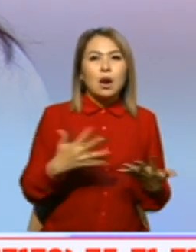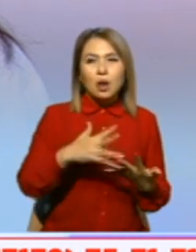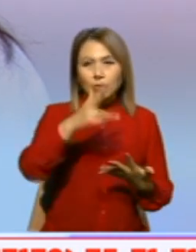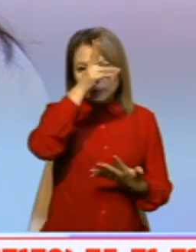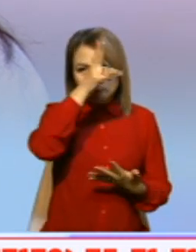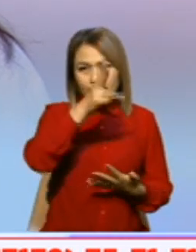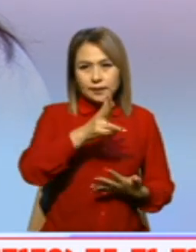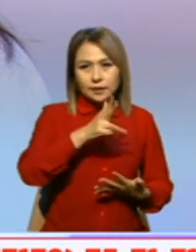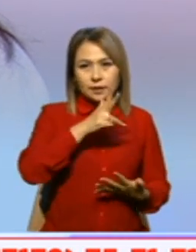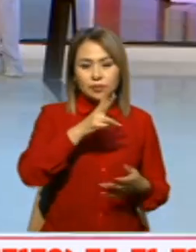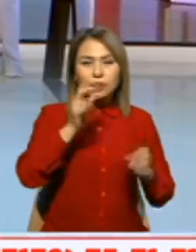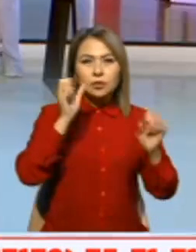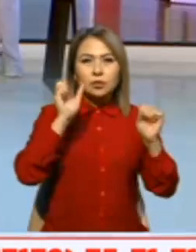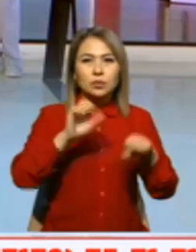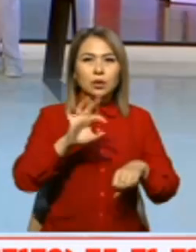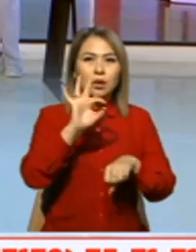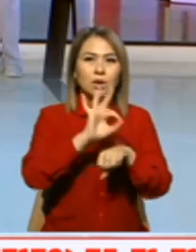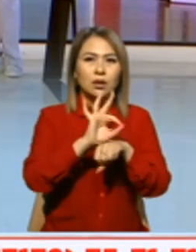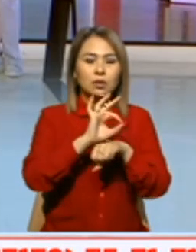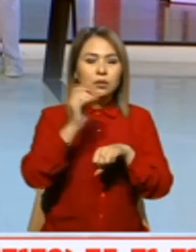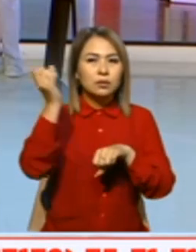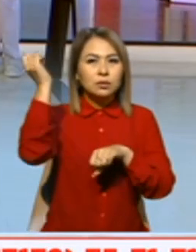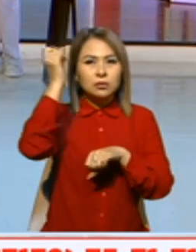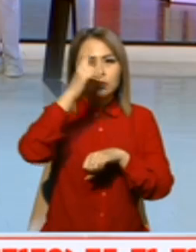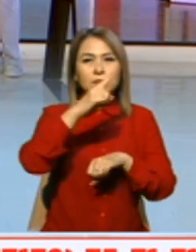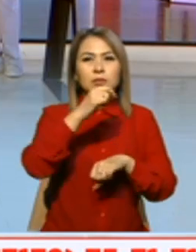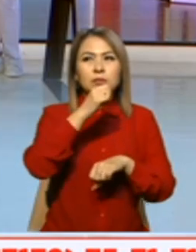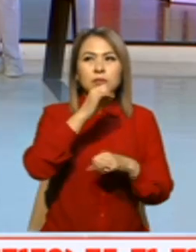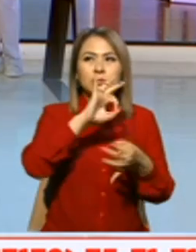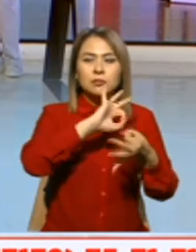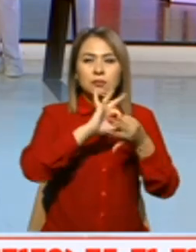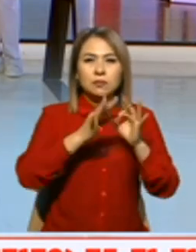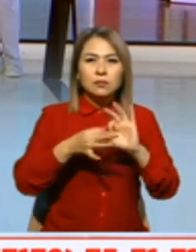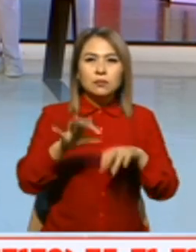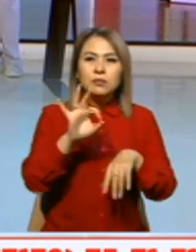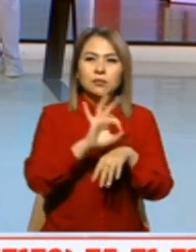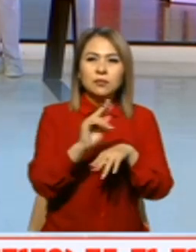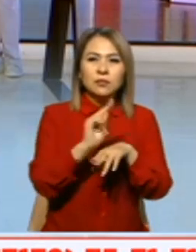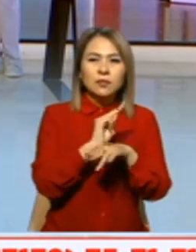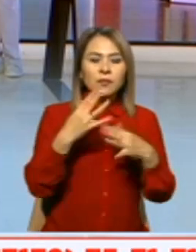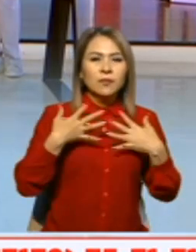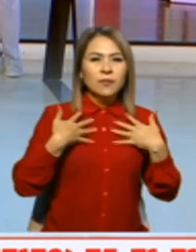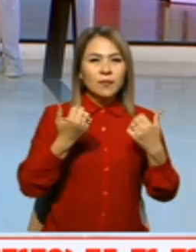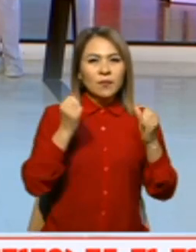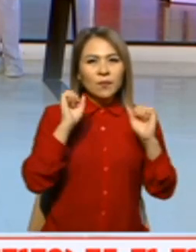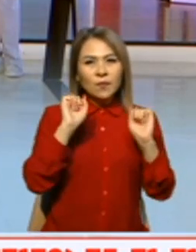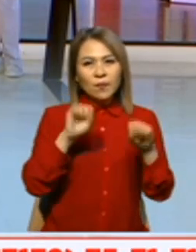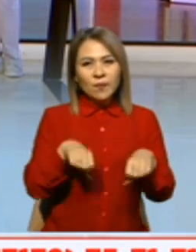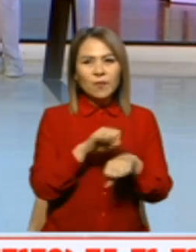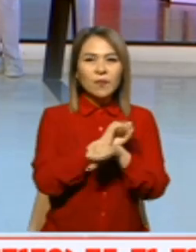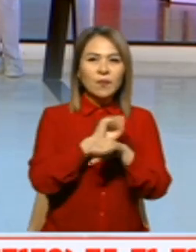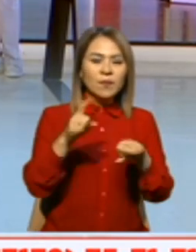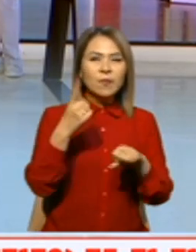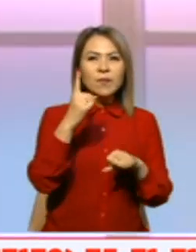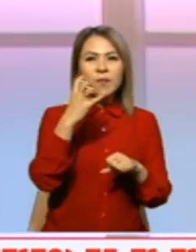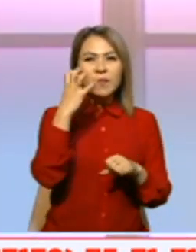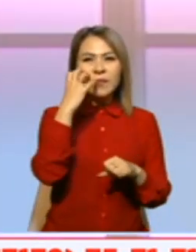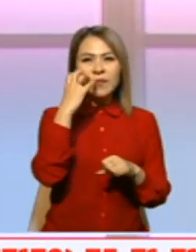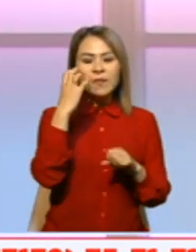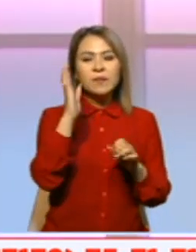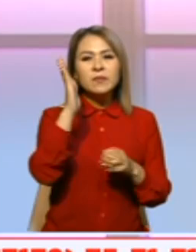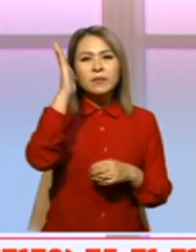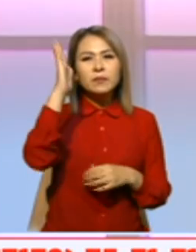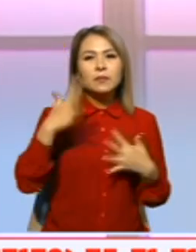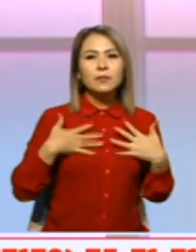бұл аурулар анықталатын көрермендерге тағы түсіндірейік. Бұл аурулар емделе ме, жоқ па? Неге жүктілік баланың